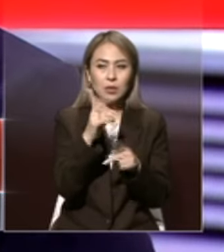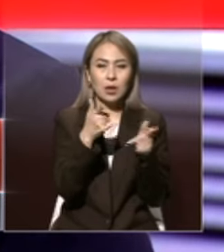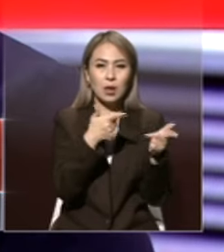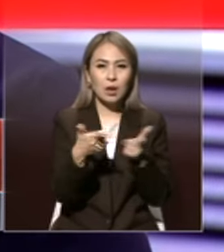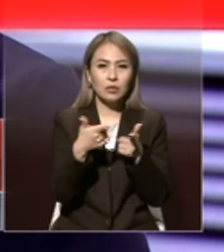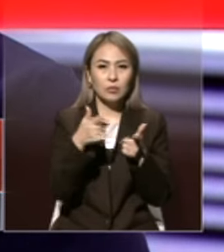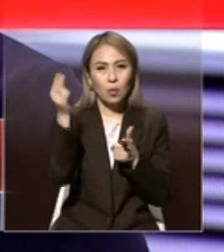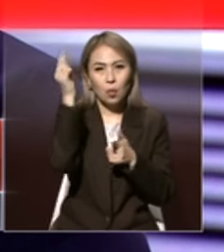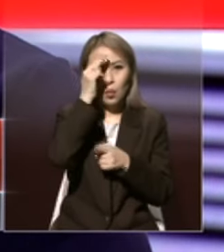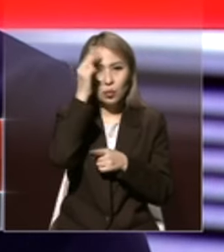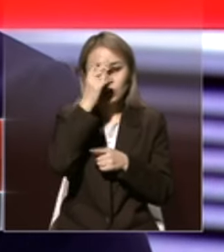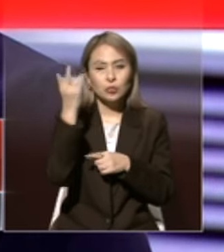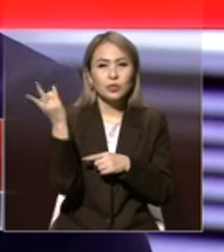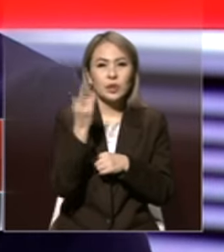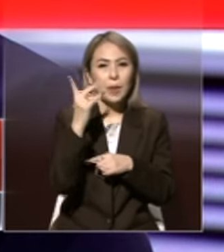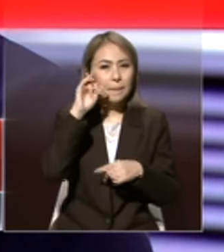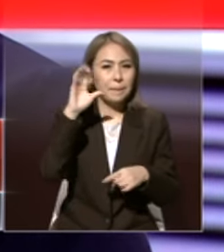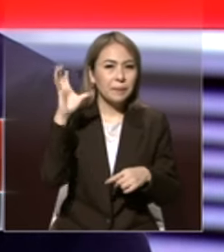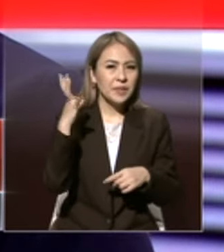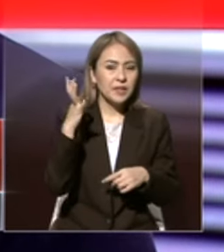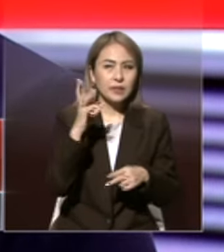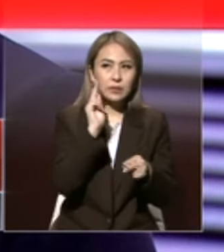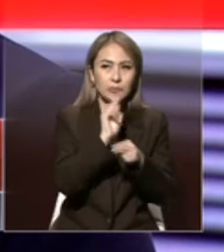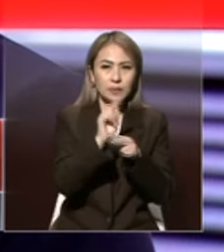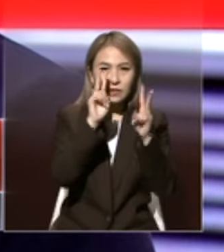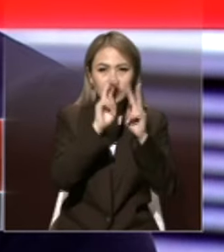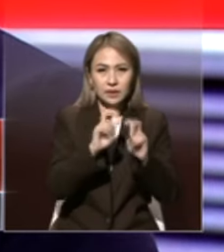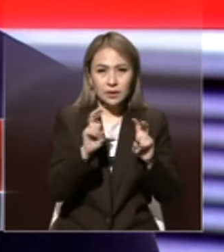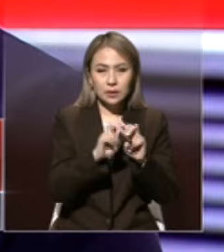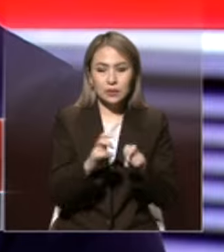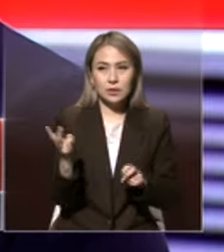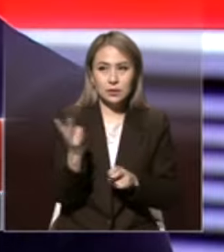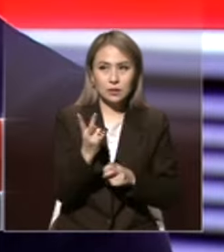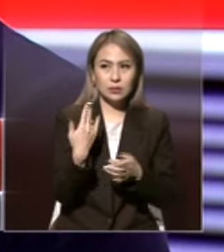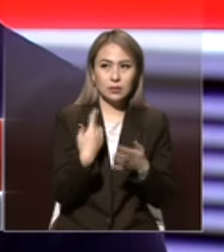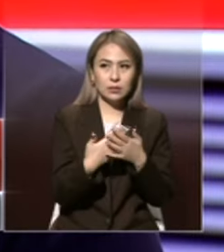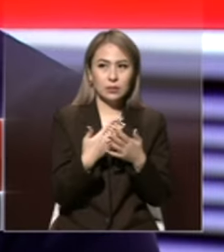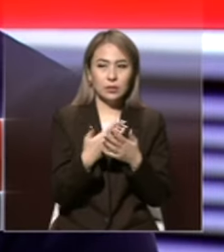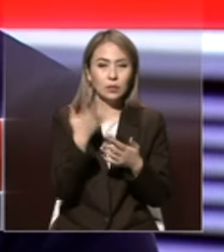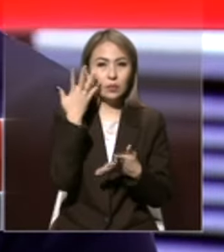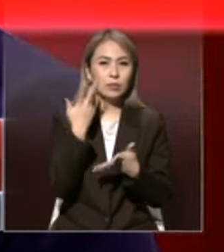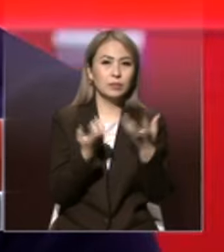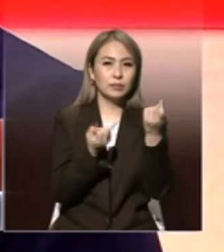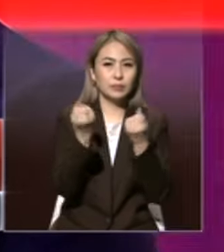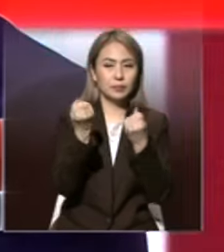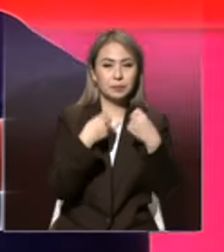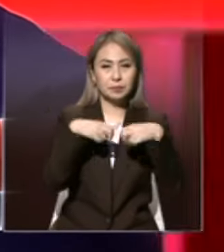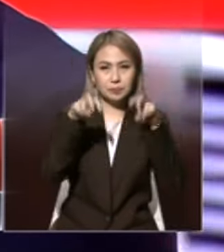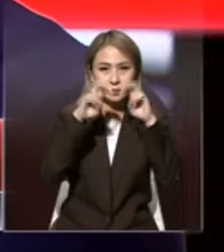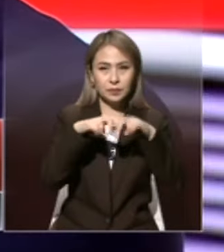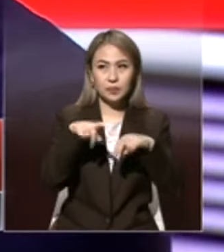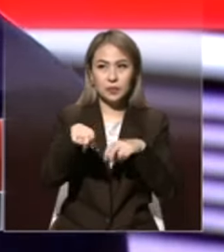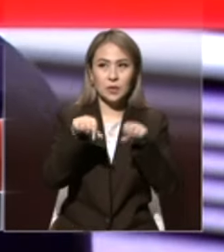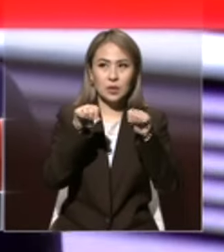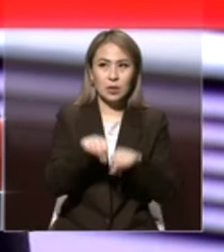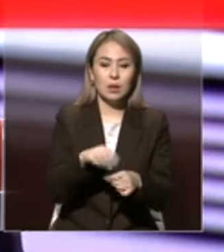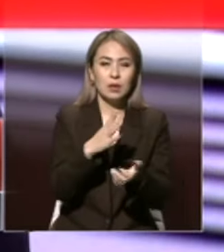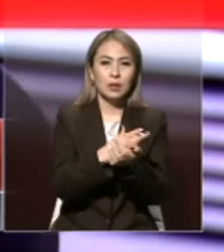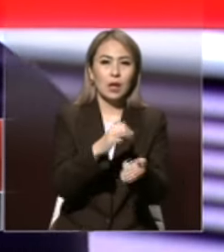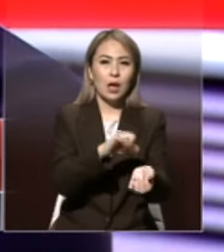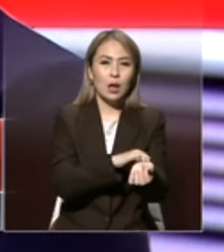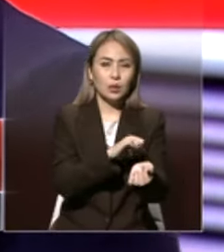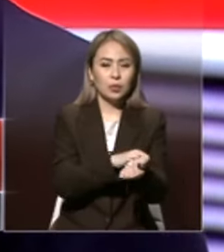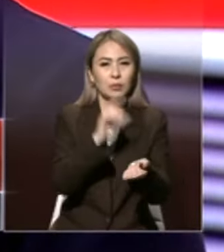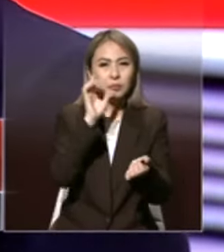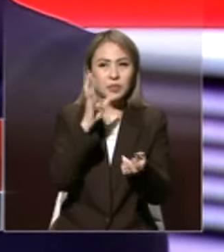арнайы оқыту керек. Психологиялық саулықтарын тексеру керек. Біз мысалы көлік жүргізген кезде тексереміз ғой, наркодиспансерден справка әкел, ана справка,